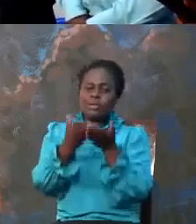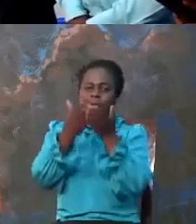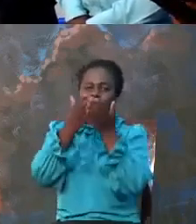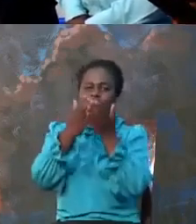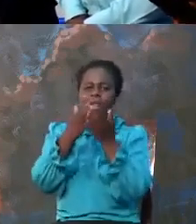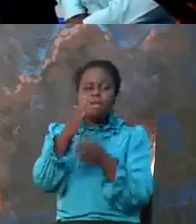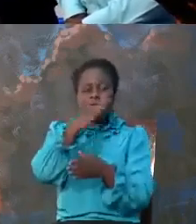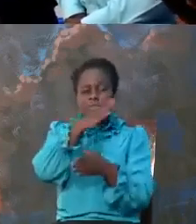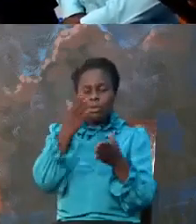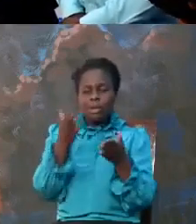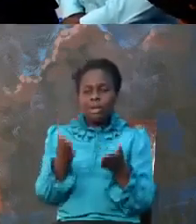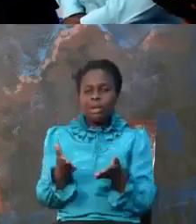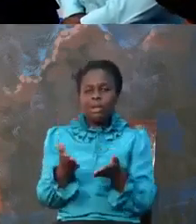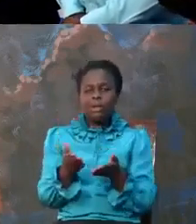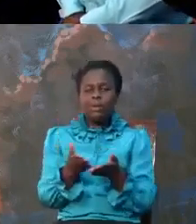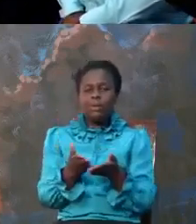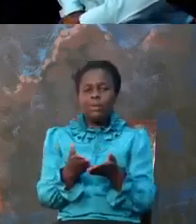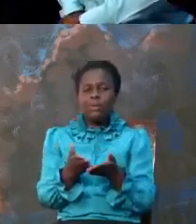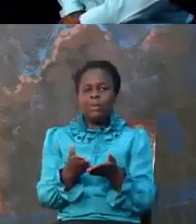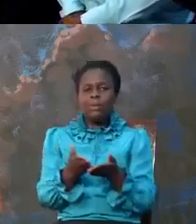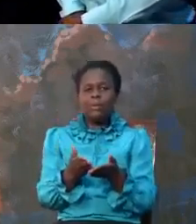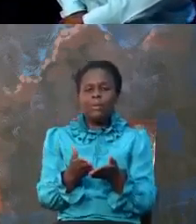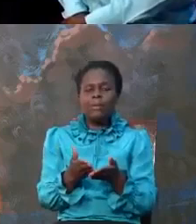leo. Waimbaji karibuni.